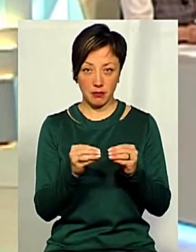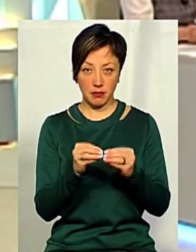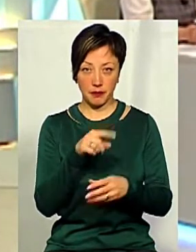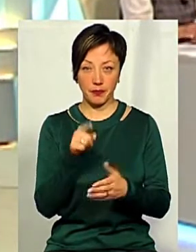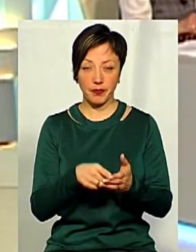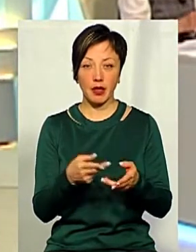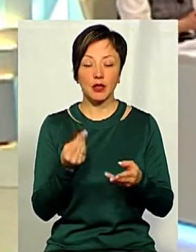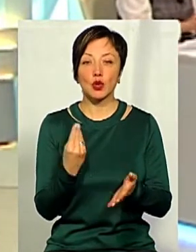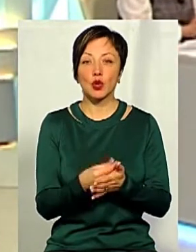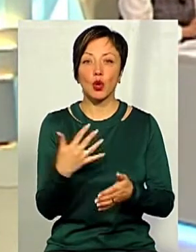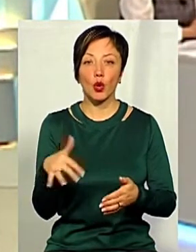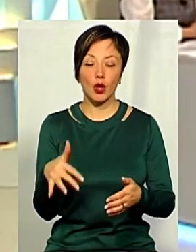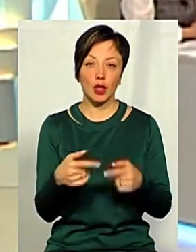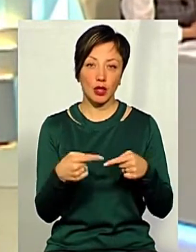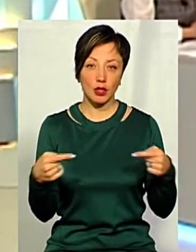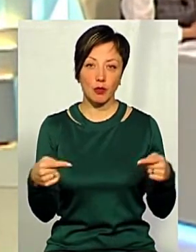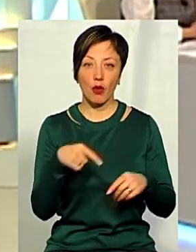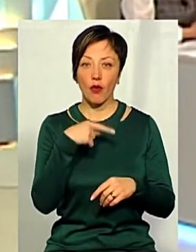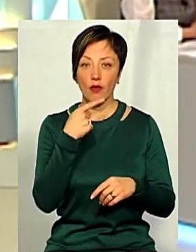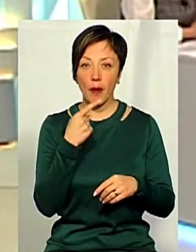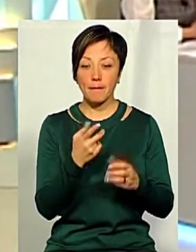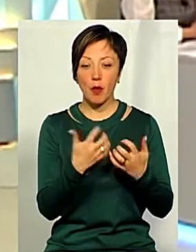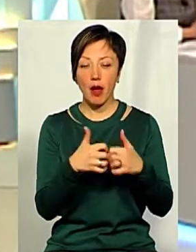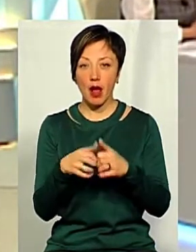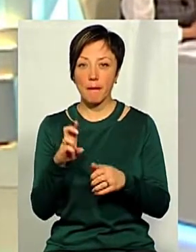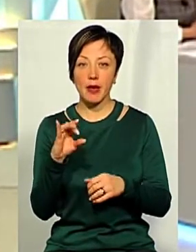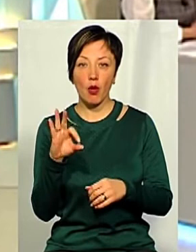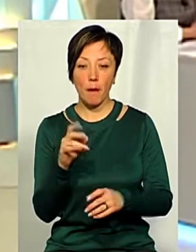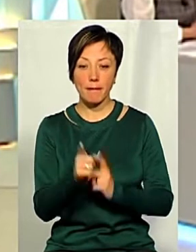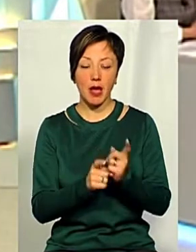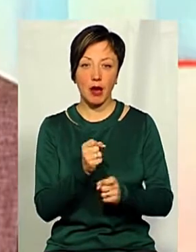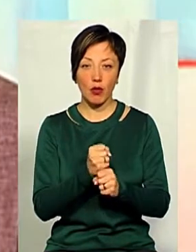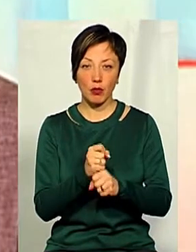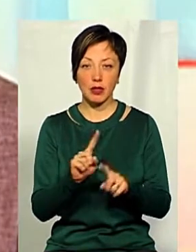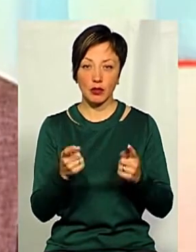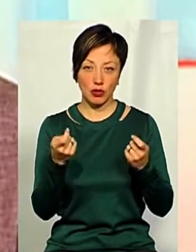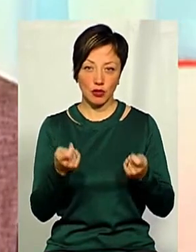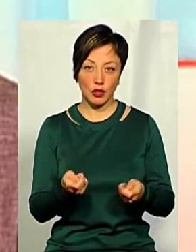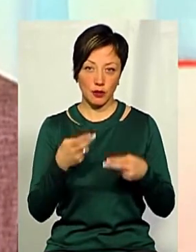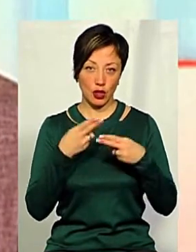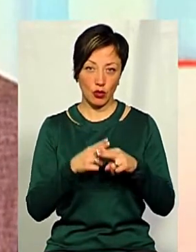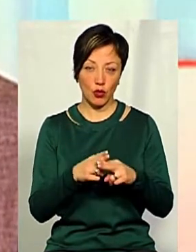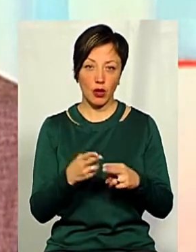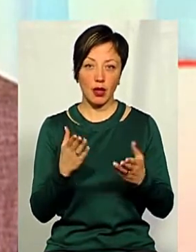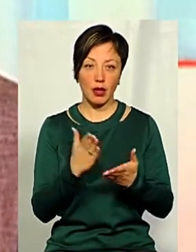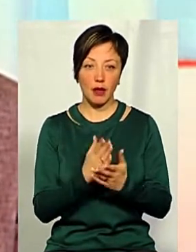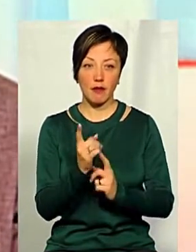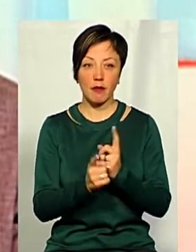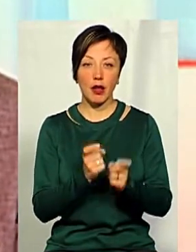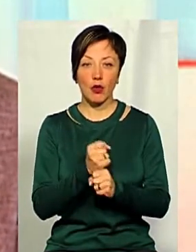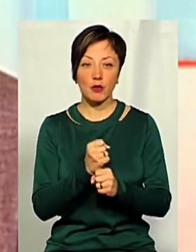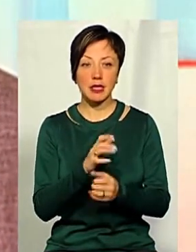це є дуже дорогі речі. Ми говоримо про механіко-біологічну переробку, і це є одна з найдешевших технологій, яка є в переробці